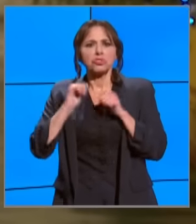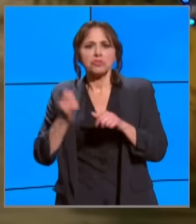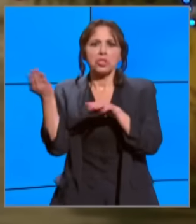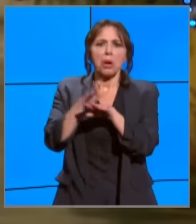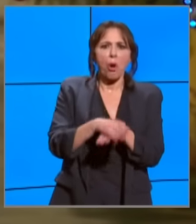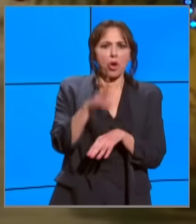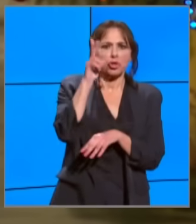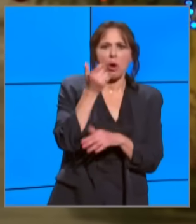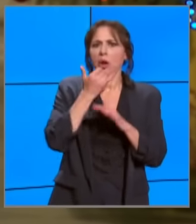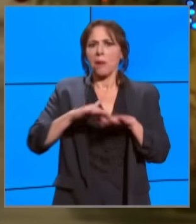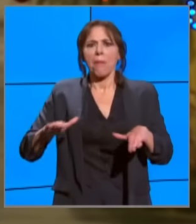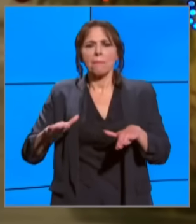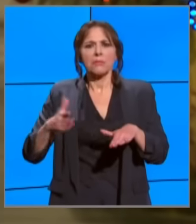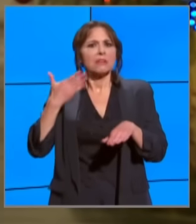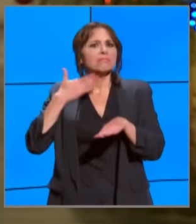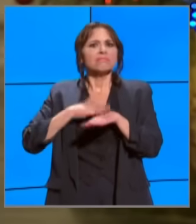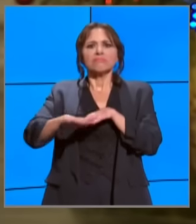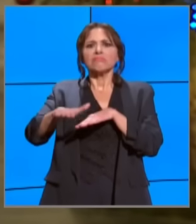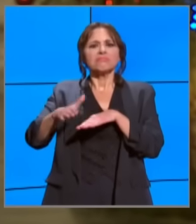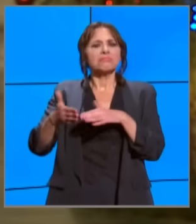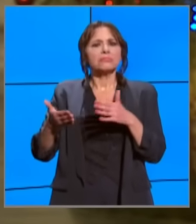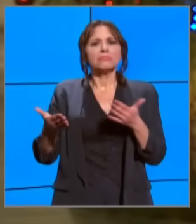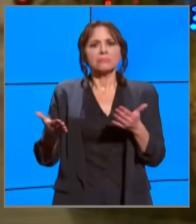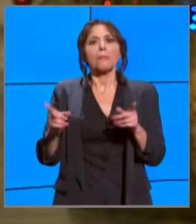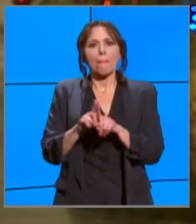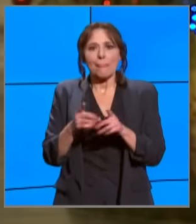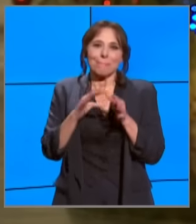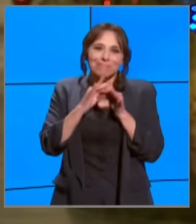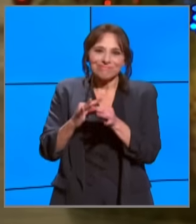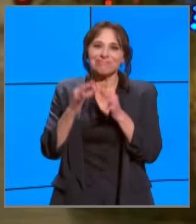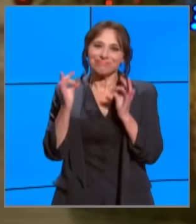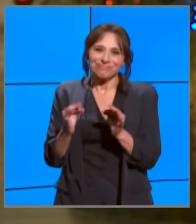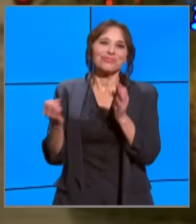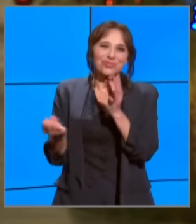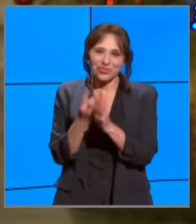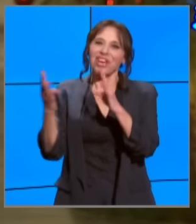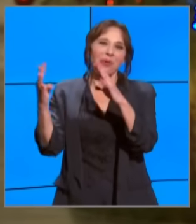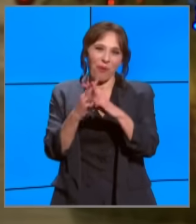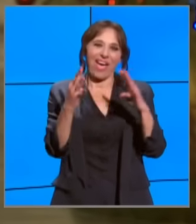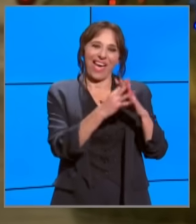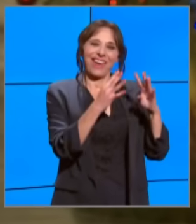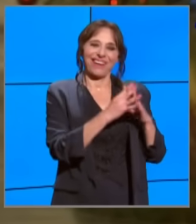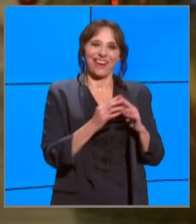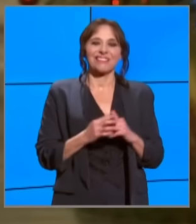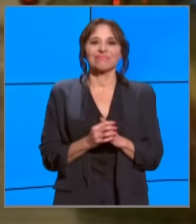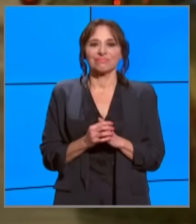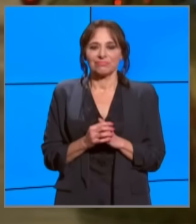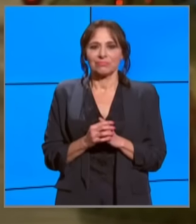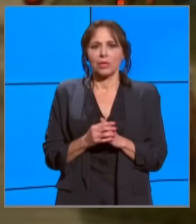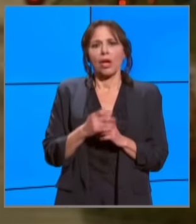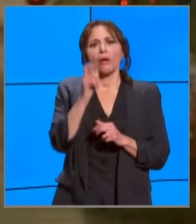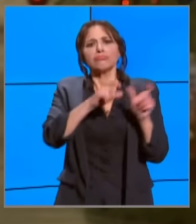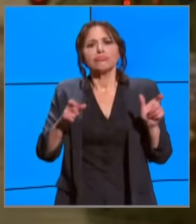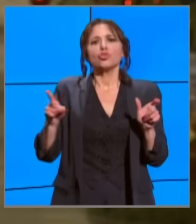donne bambini come sempre più spesso accade nelle guerre alla tragica contabilità dei